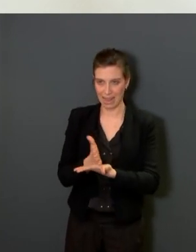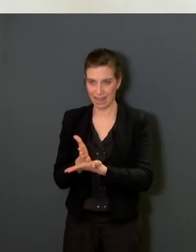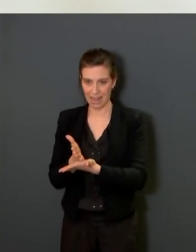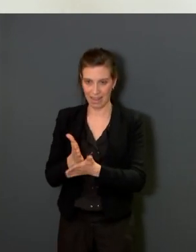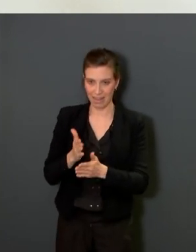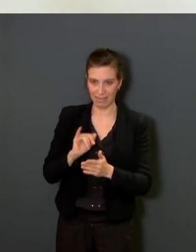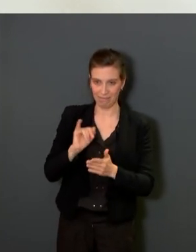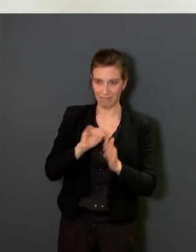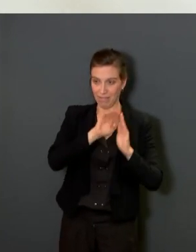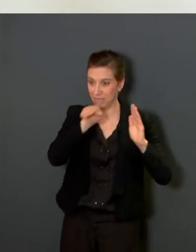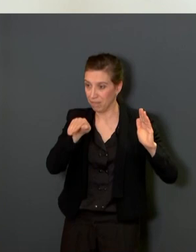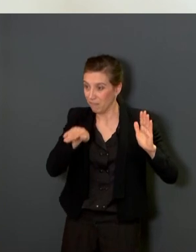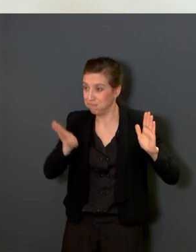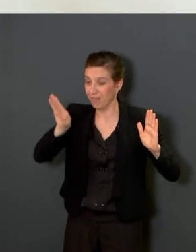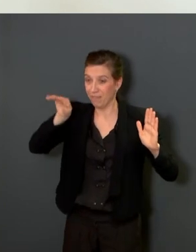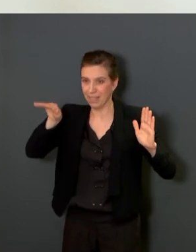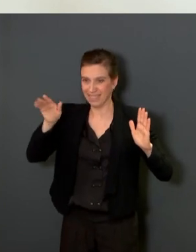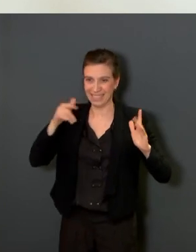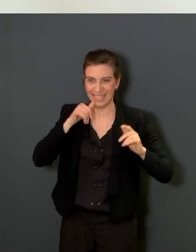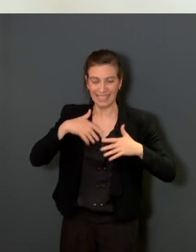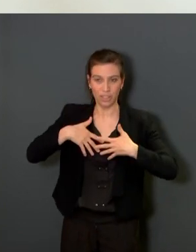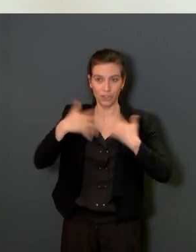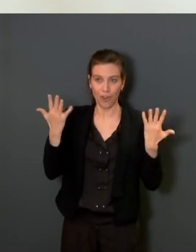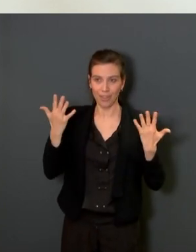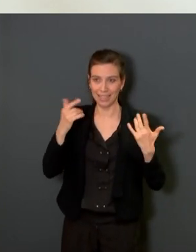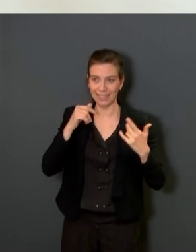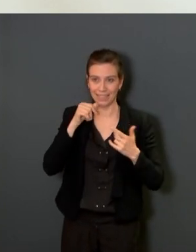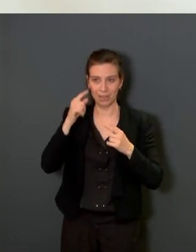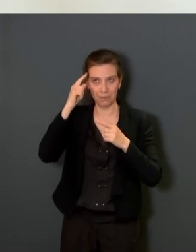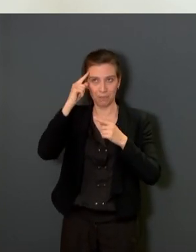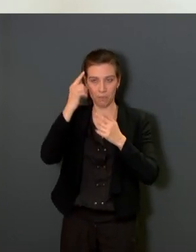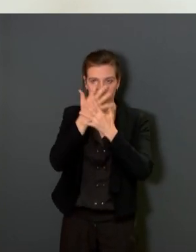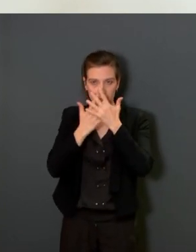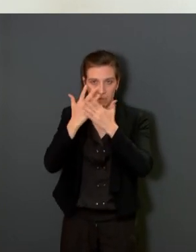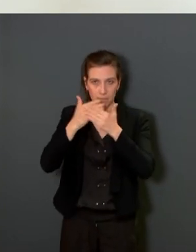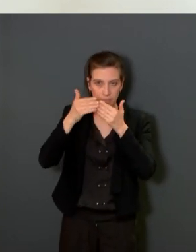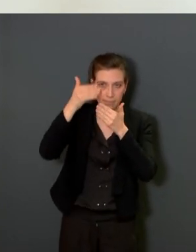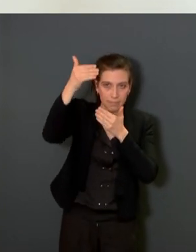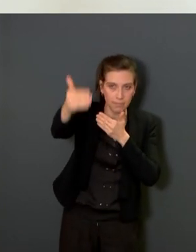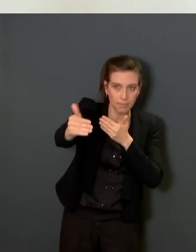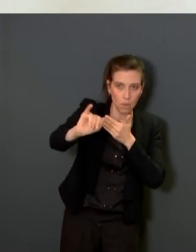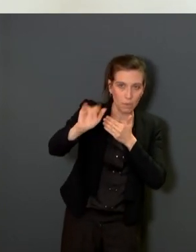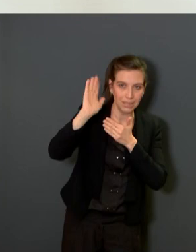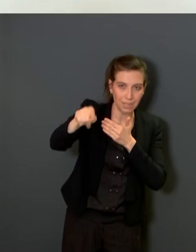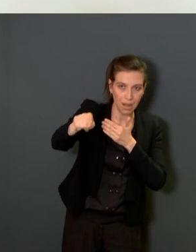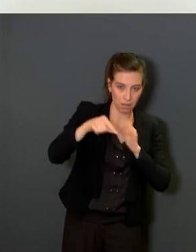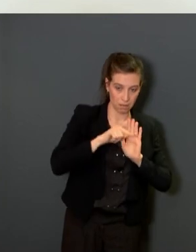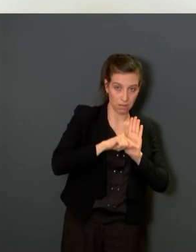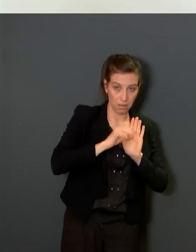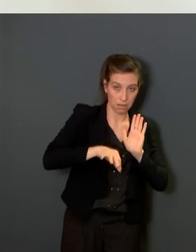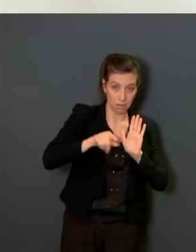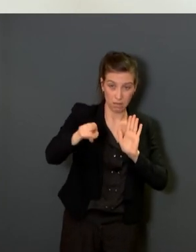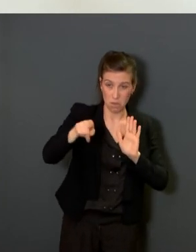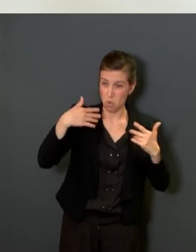dat we een beslissing zouden nemen, een goed bedoelde beslissing, maar een beslissing zouden nemen waar we alles te grabbel gooien wat we de voorbije maanden